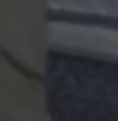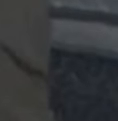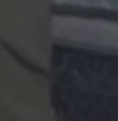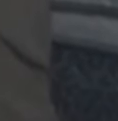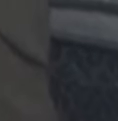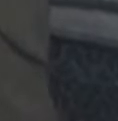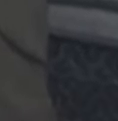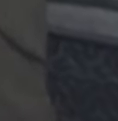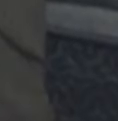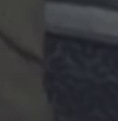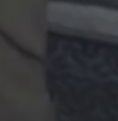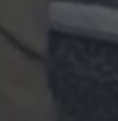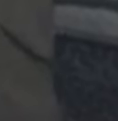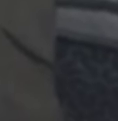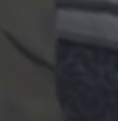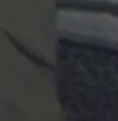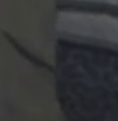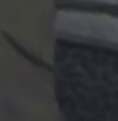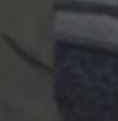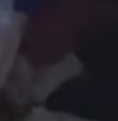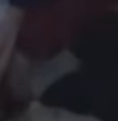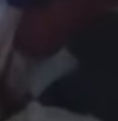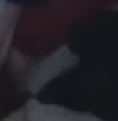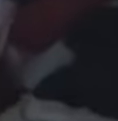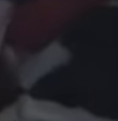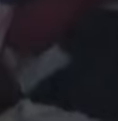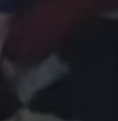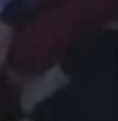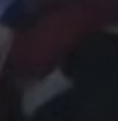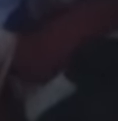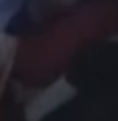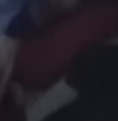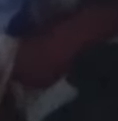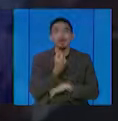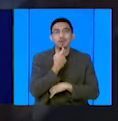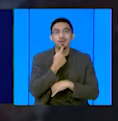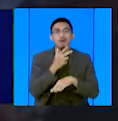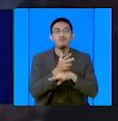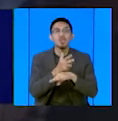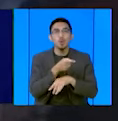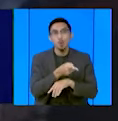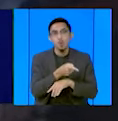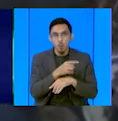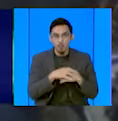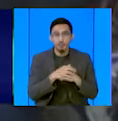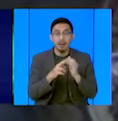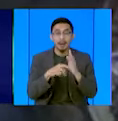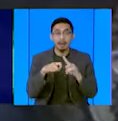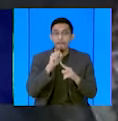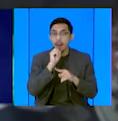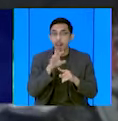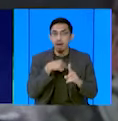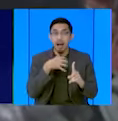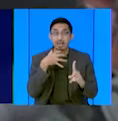yang mendapat pengancaman dari keluarga pelaku terkait video asusila tersebut. Menurut NK, ancaman tersebut terjadi